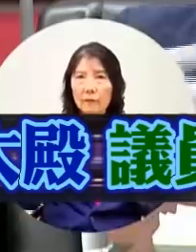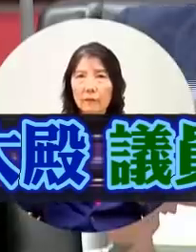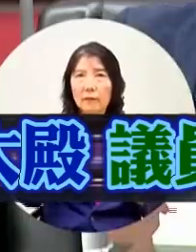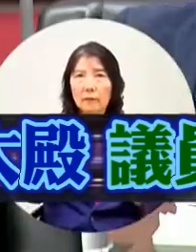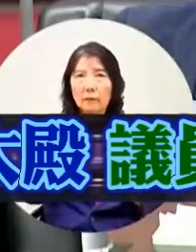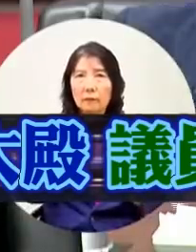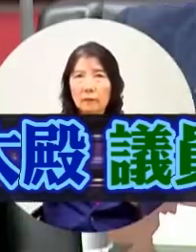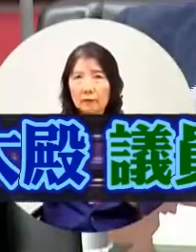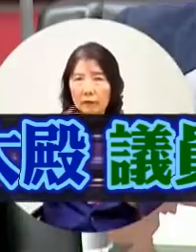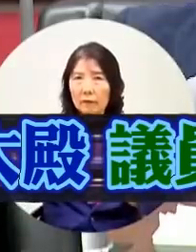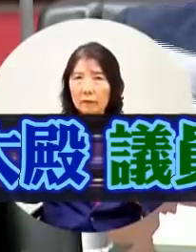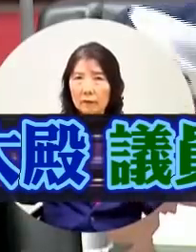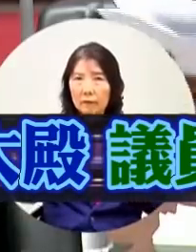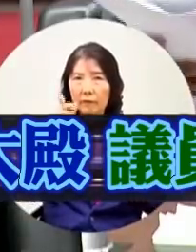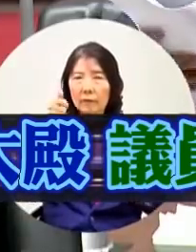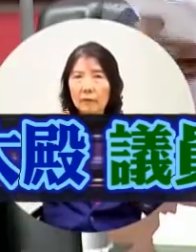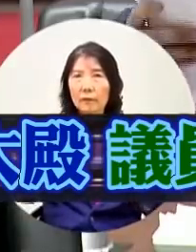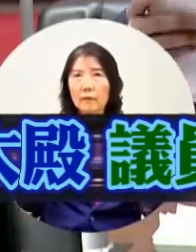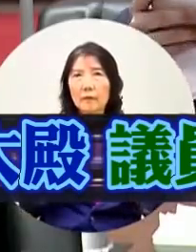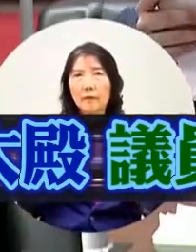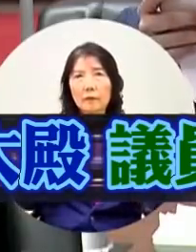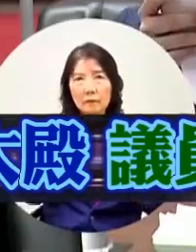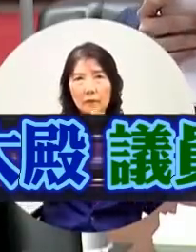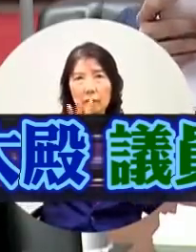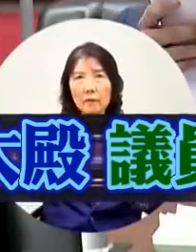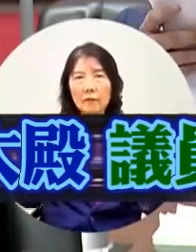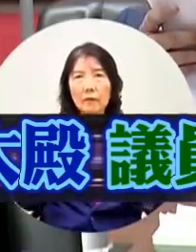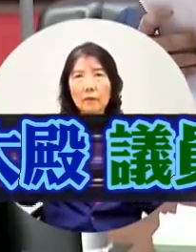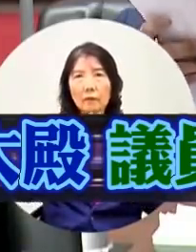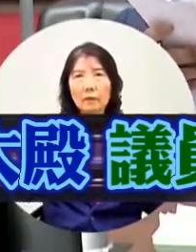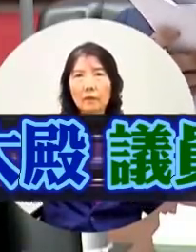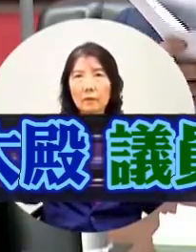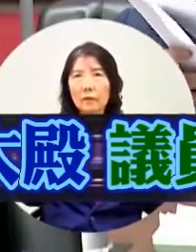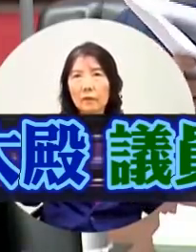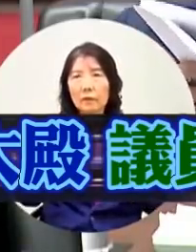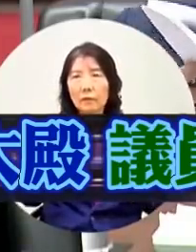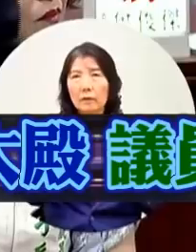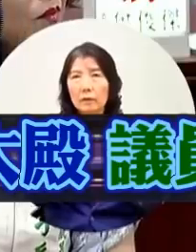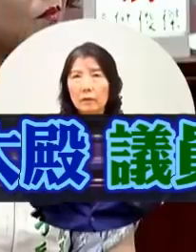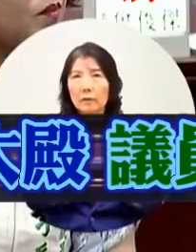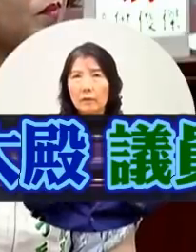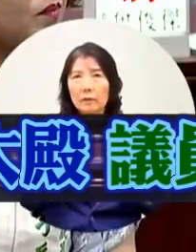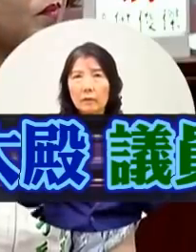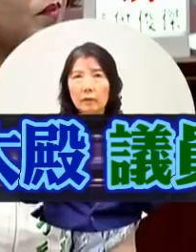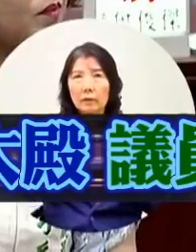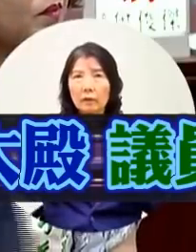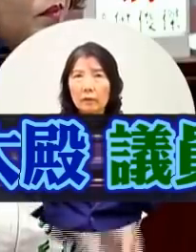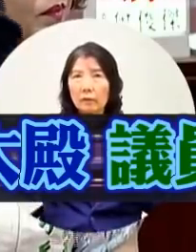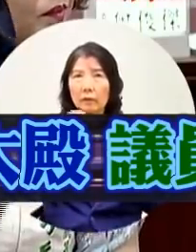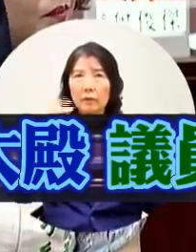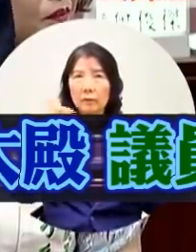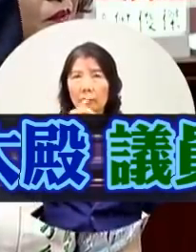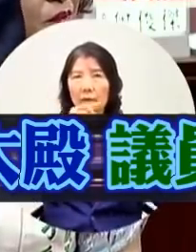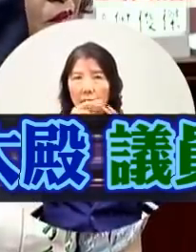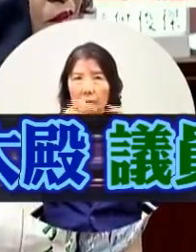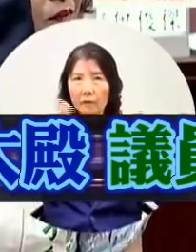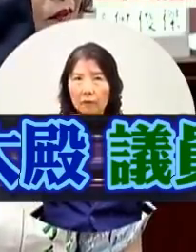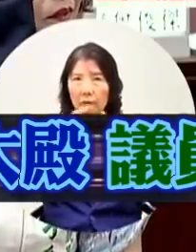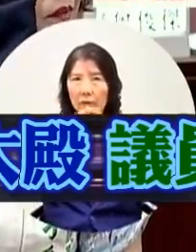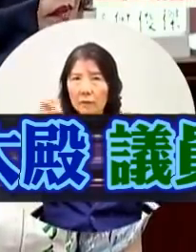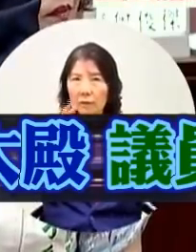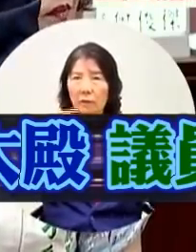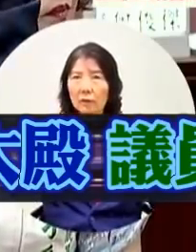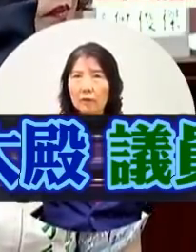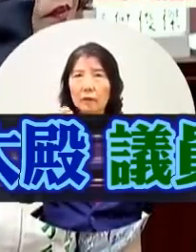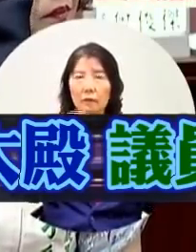来，市长，这你有去过？请教文化篇，请教五甲龙成宫，上次你去参加阿波舞台日宗教交流